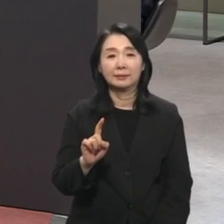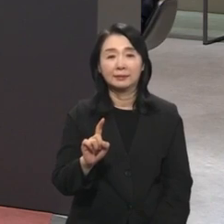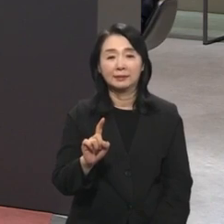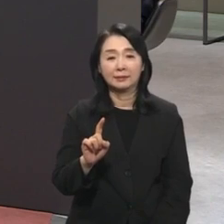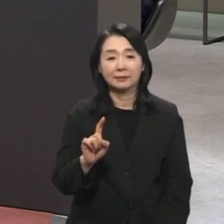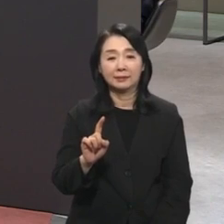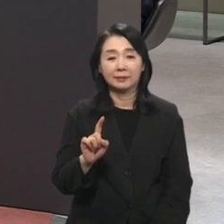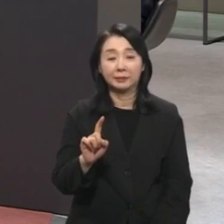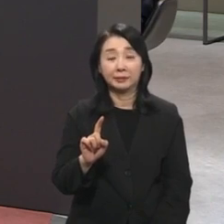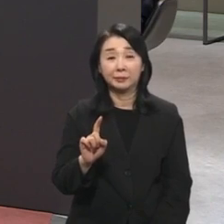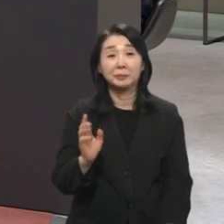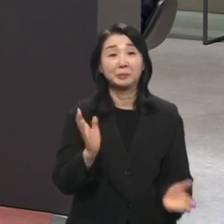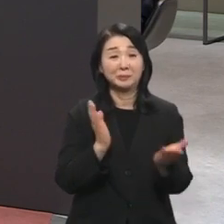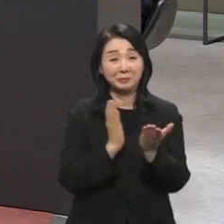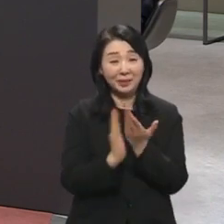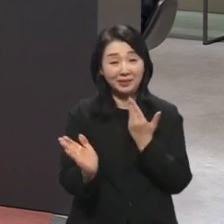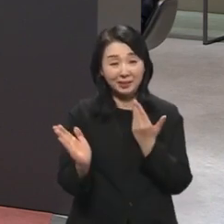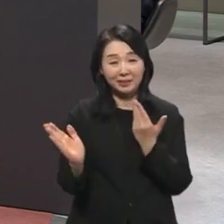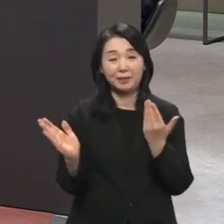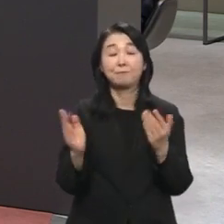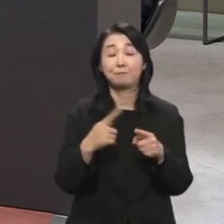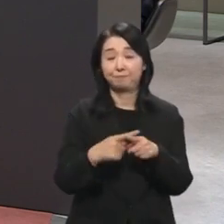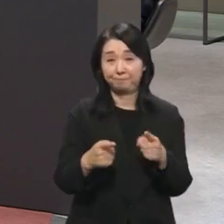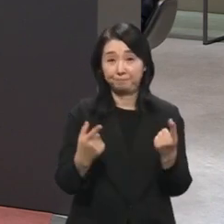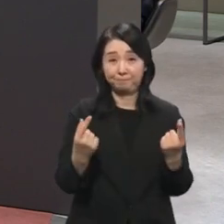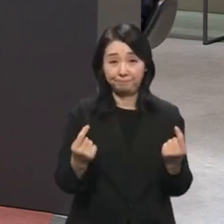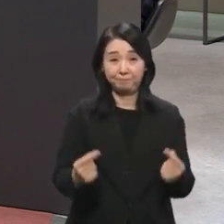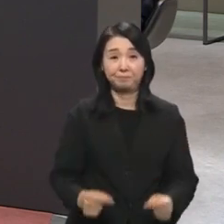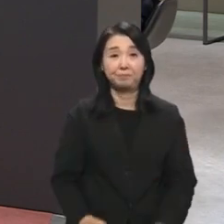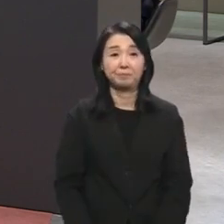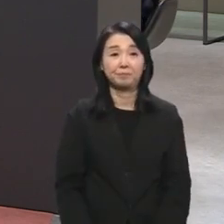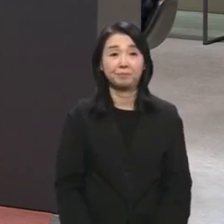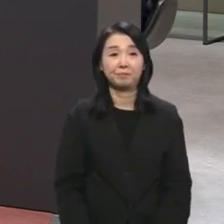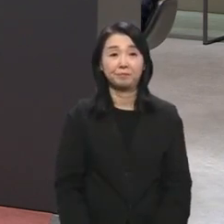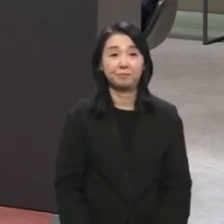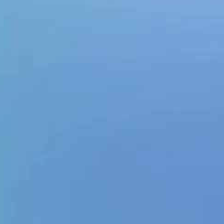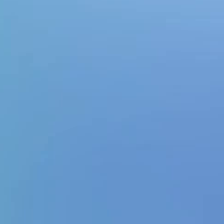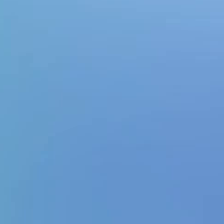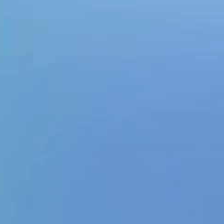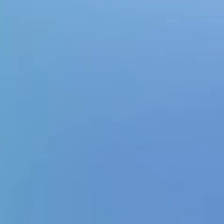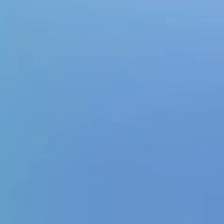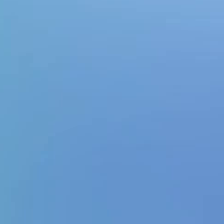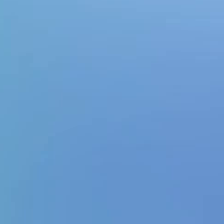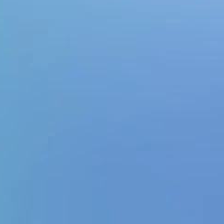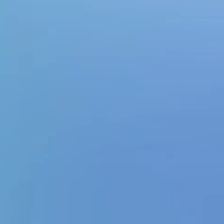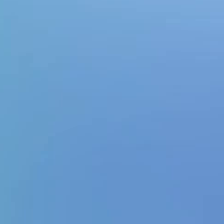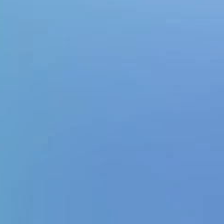부적절하다, 뭐 이렇게 또 평가를 하신 것 같은데 좀 지켜보죠.